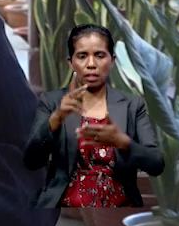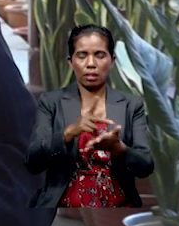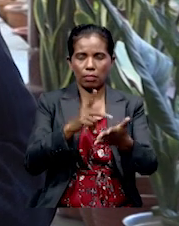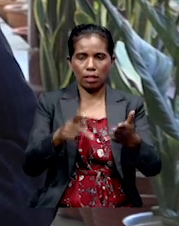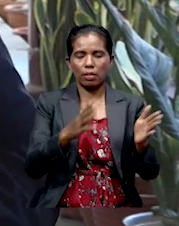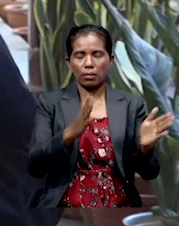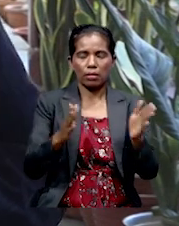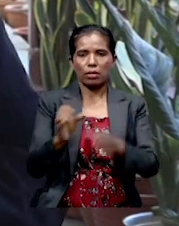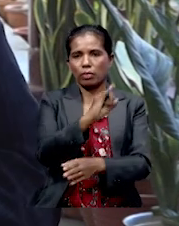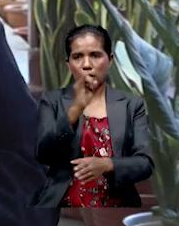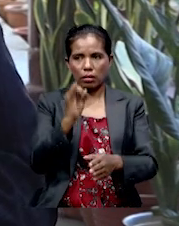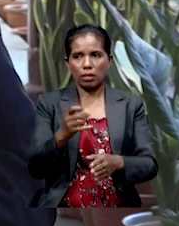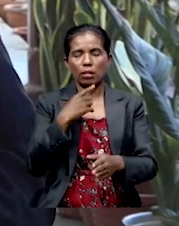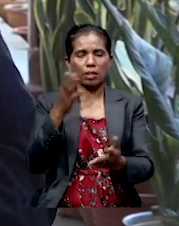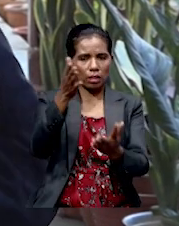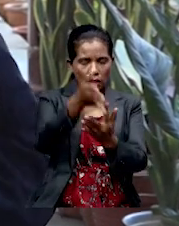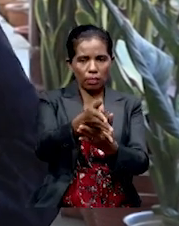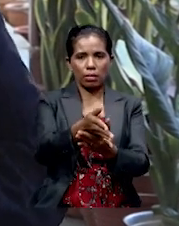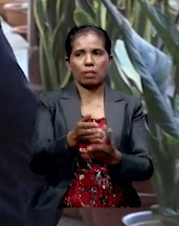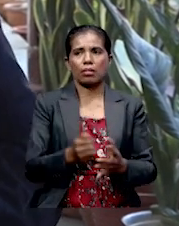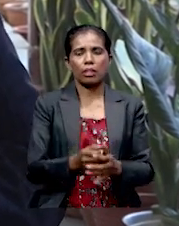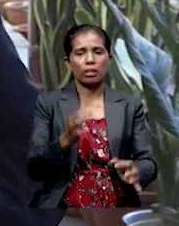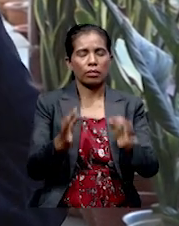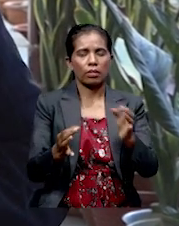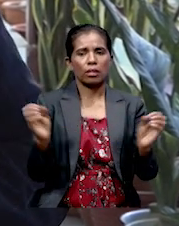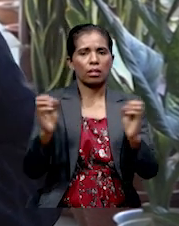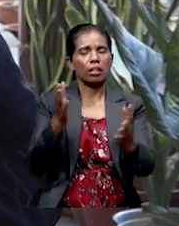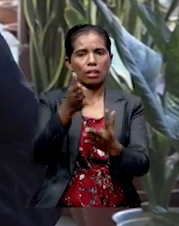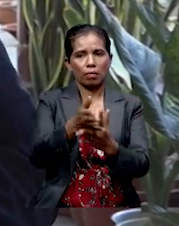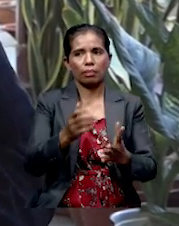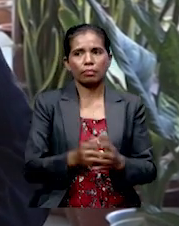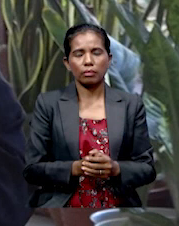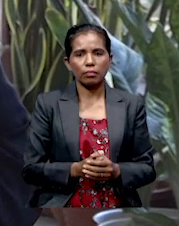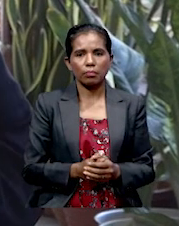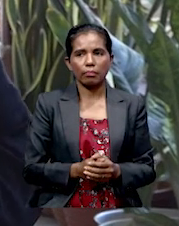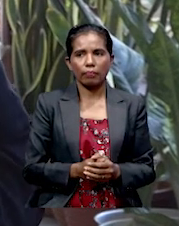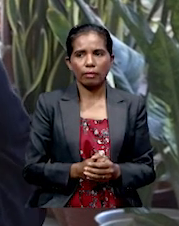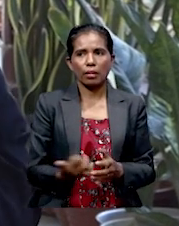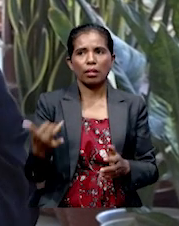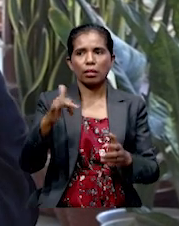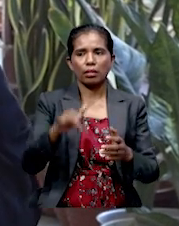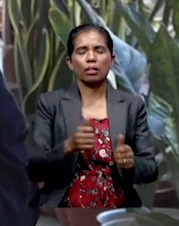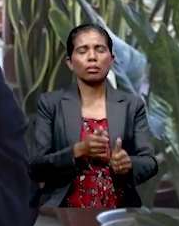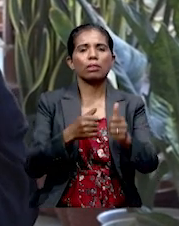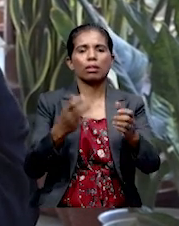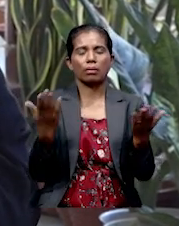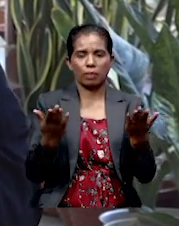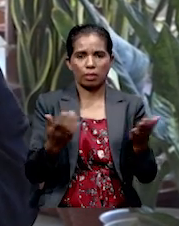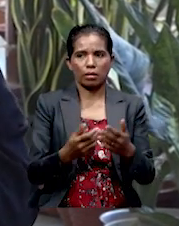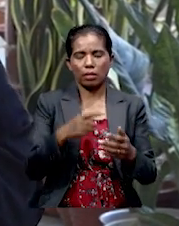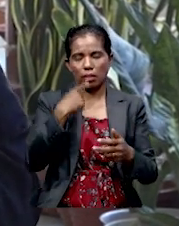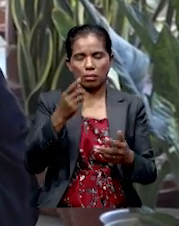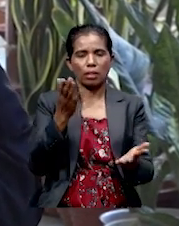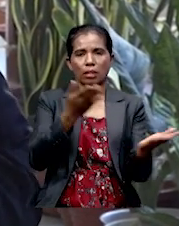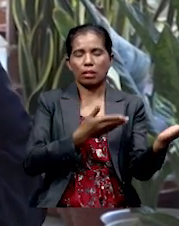proses investigasi. Hatama ida ni baga. Se ida ni latama, ida be aktual deh. Entah sila julga tu ida ni. Se mah hatama faktor,